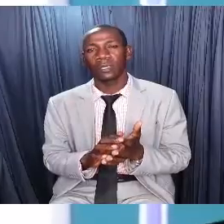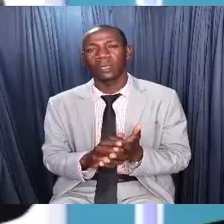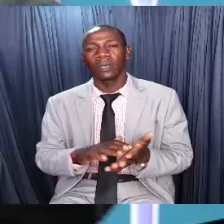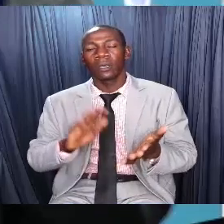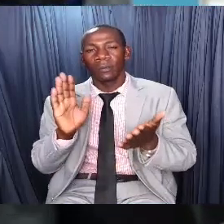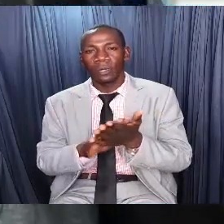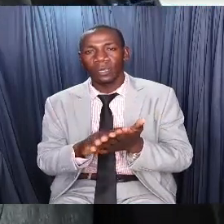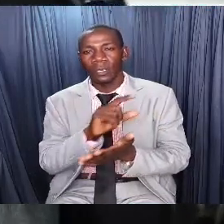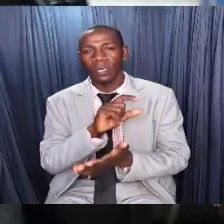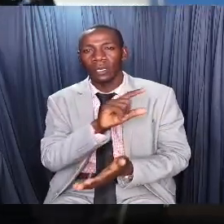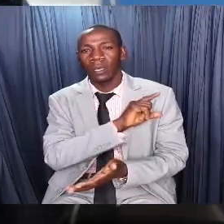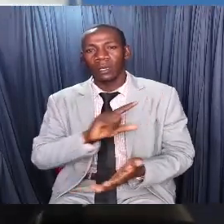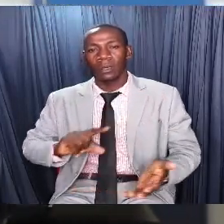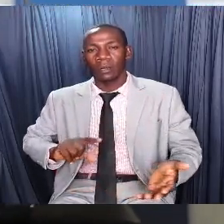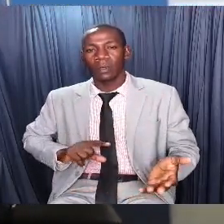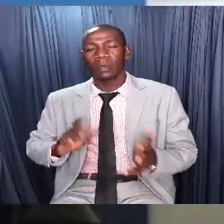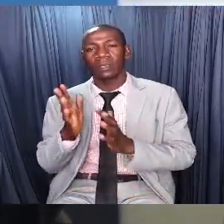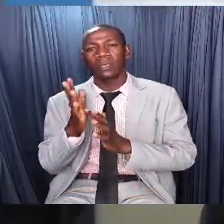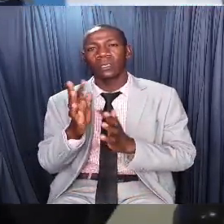Bwana Yesu asifiwe sana.